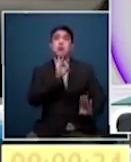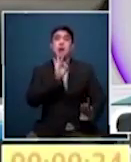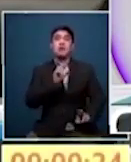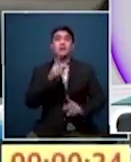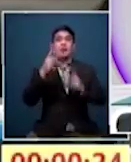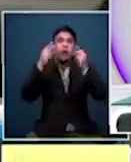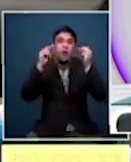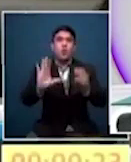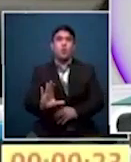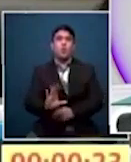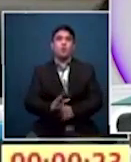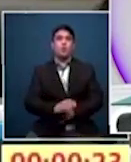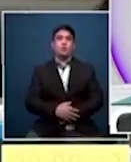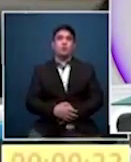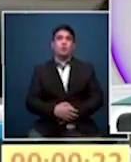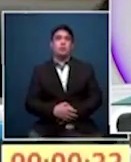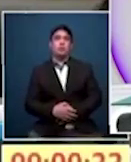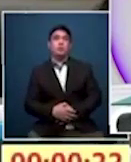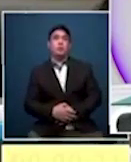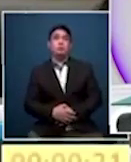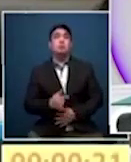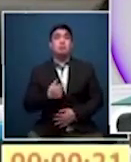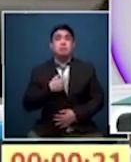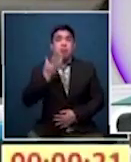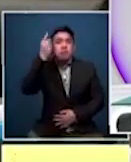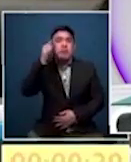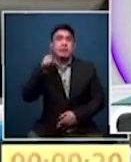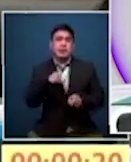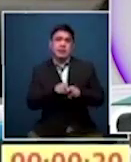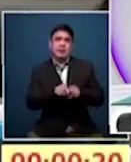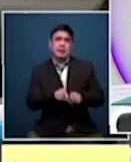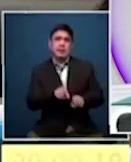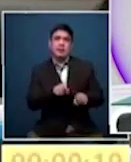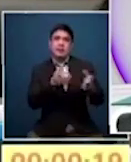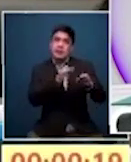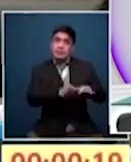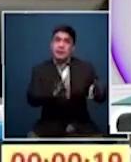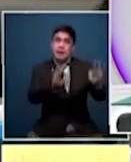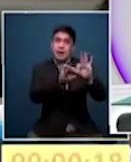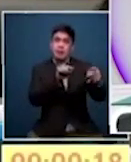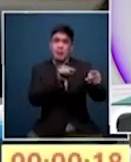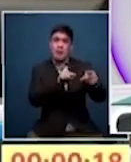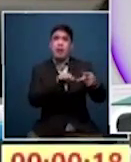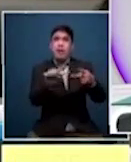ค ือแกไม่โกงอ่ะด่ามาด่ากลับเลยนะแล้วแสบด้วย เนี่ยตามฉายาใช่ไหมปากกล้าขาไม่สั่น